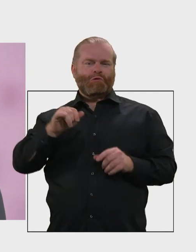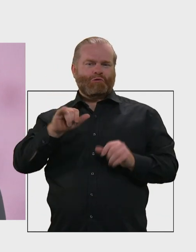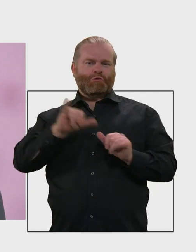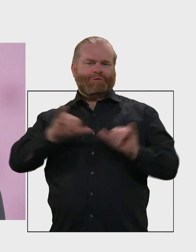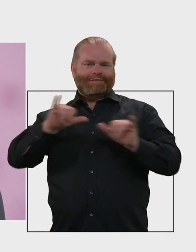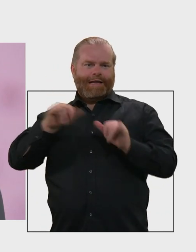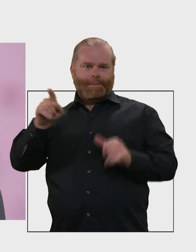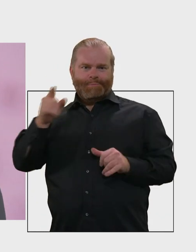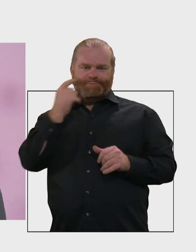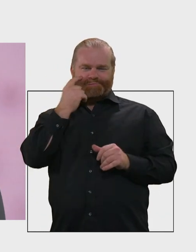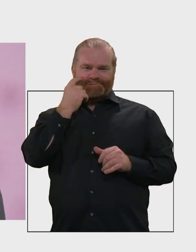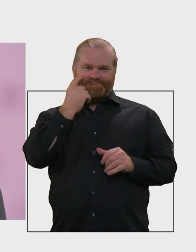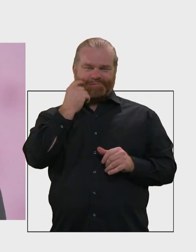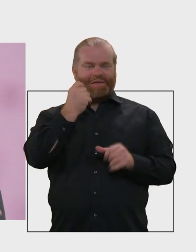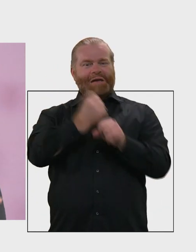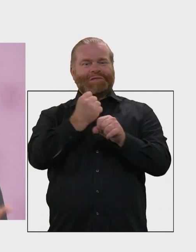das